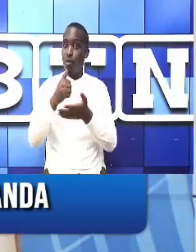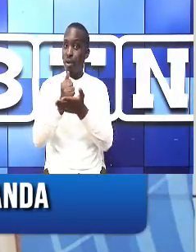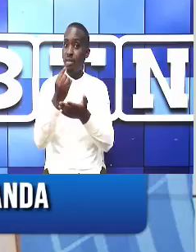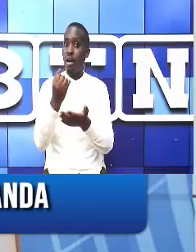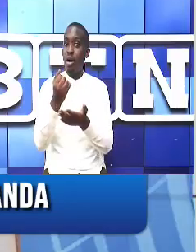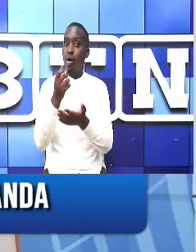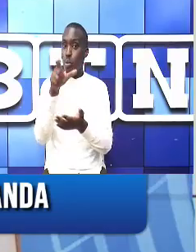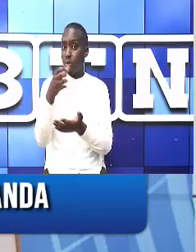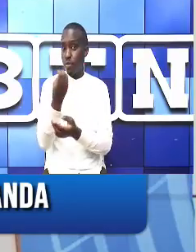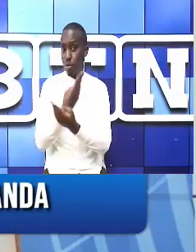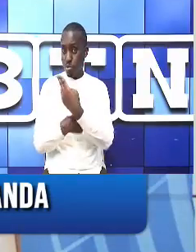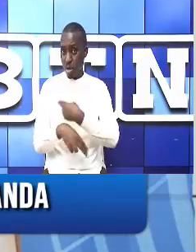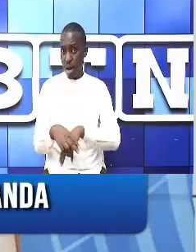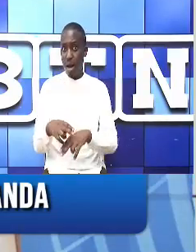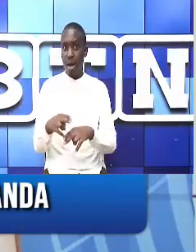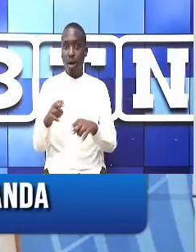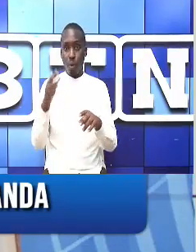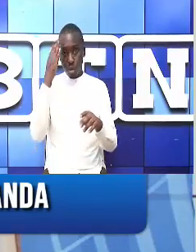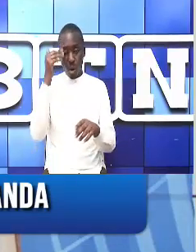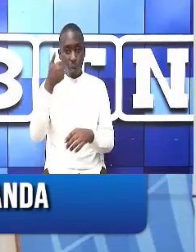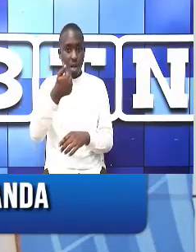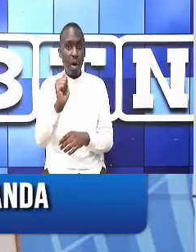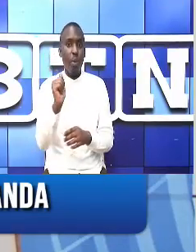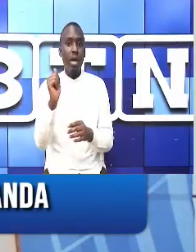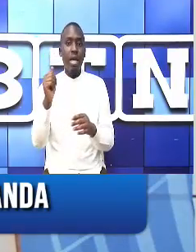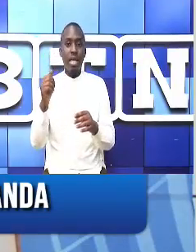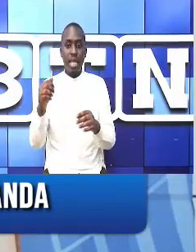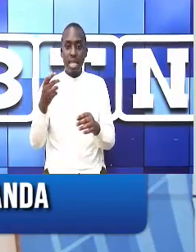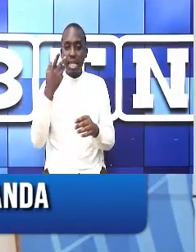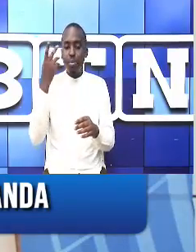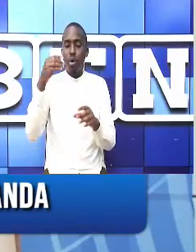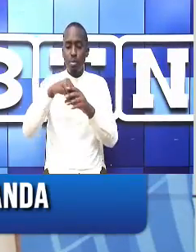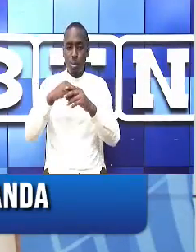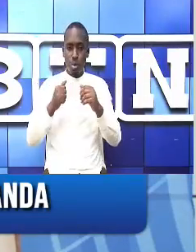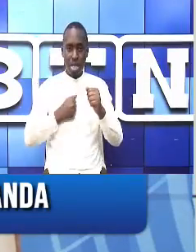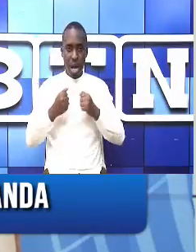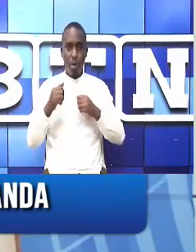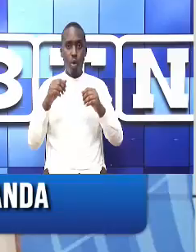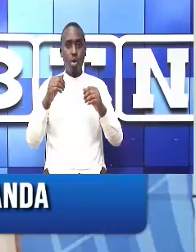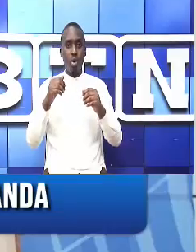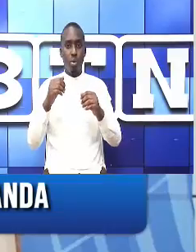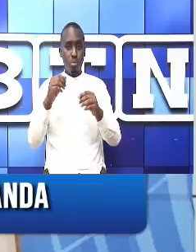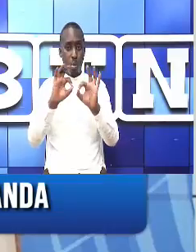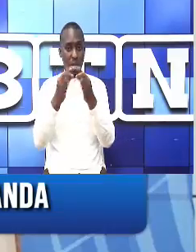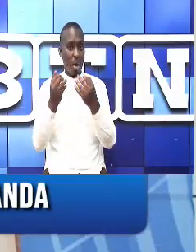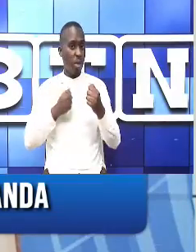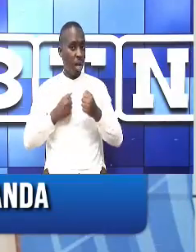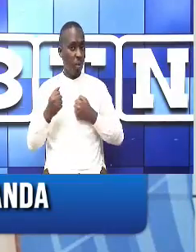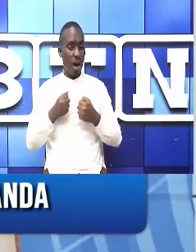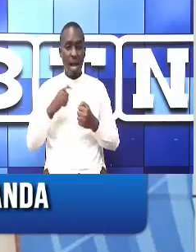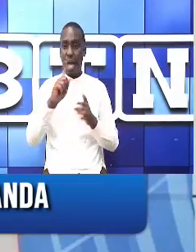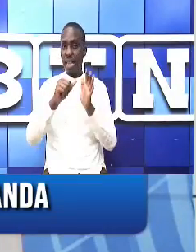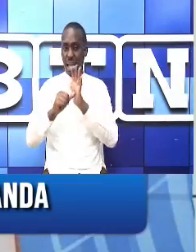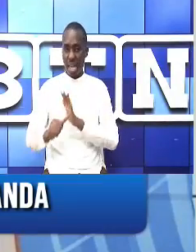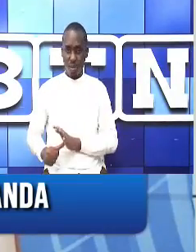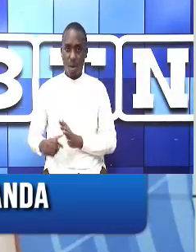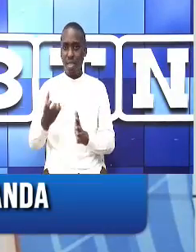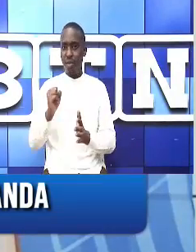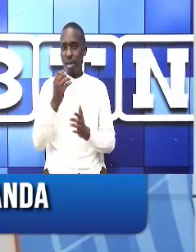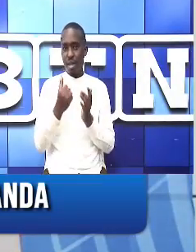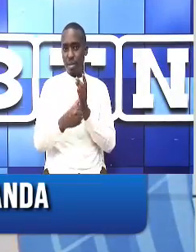ubumuga mbese nawe yisanga mu muryango nyarwanda adahezwa atanenwa atabangamiye mu buryo butandukanye aho